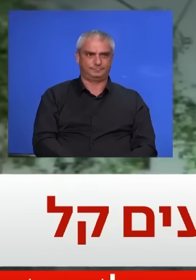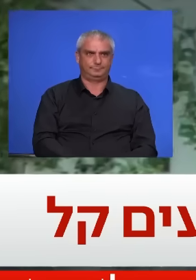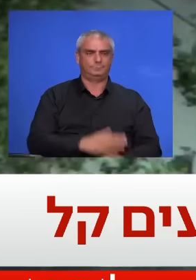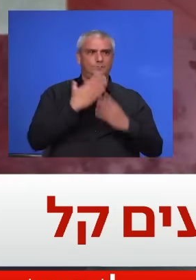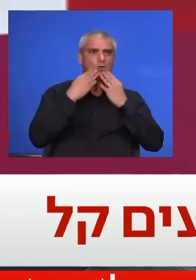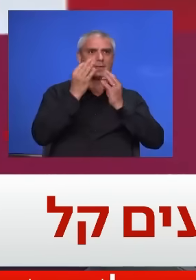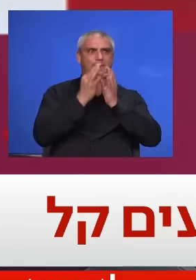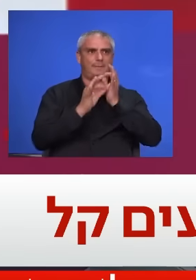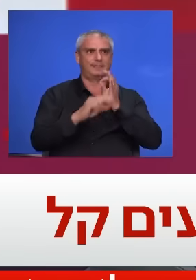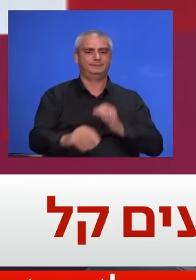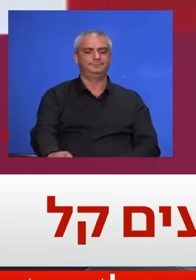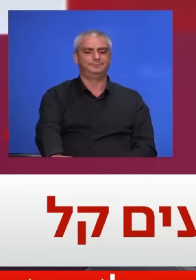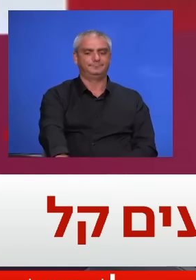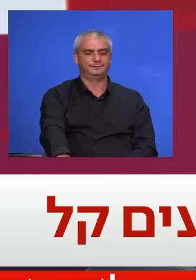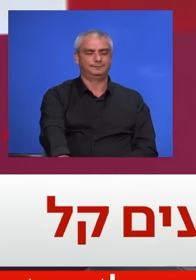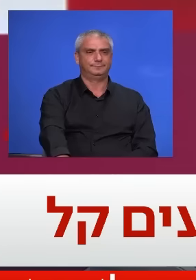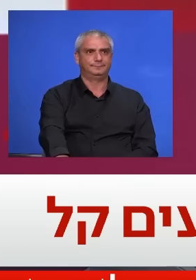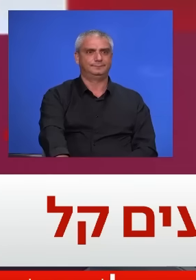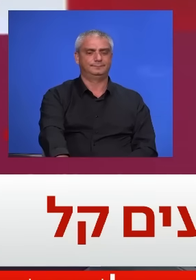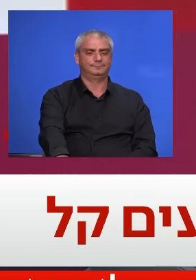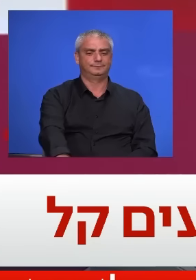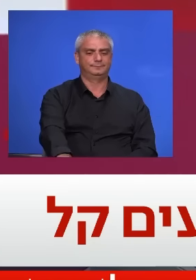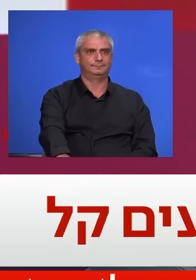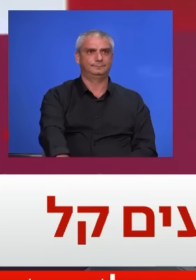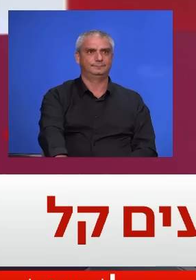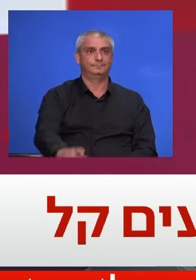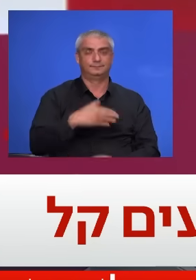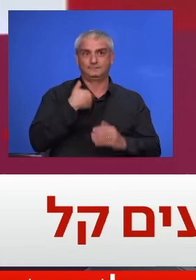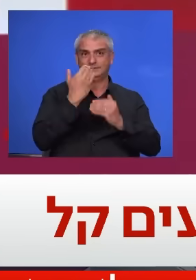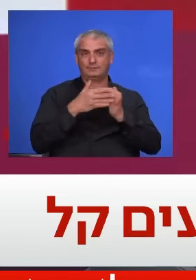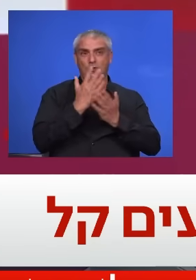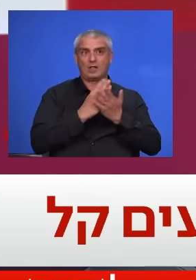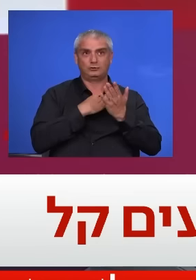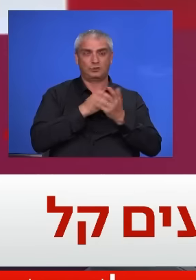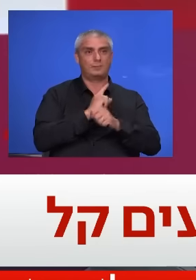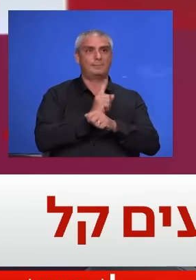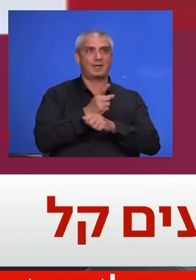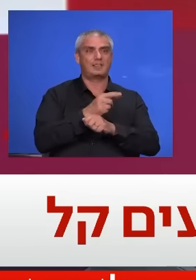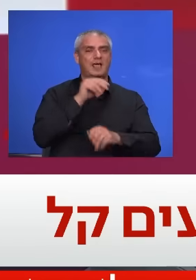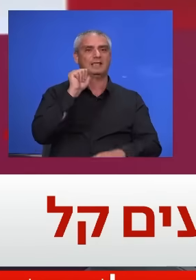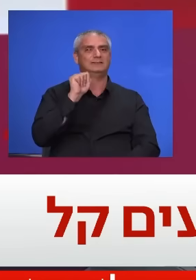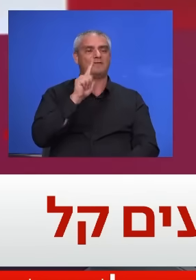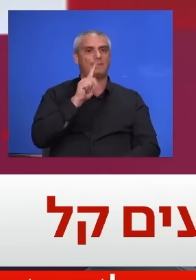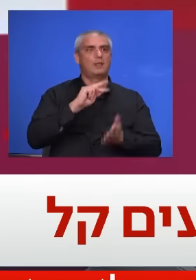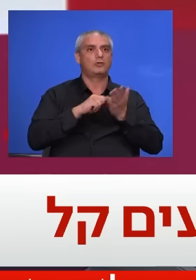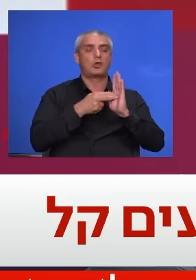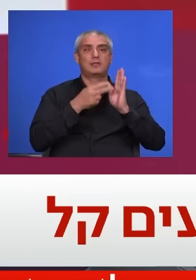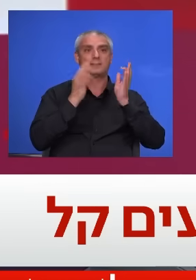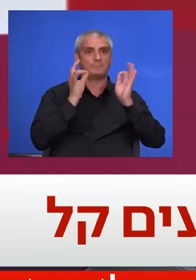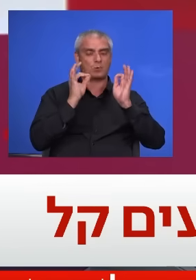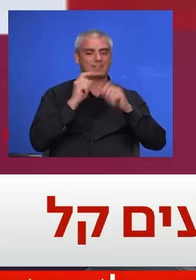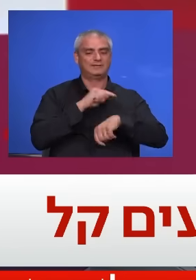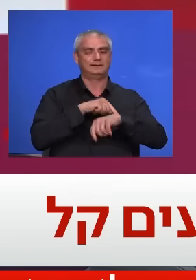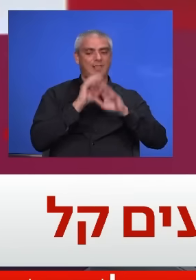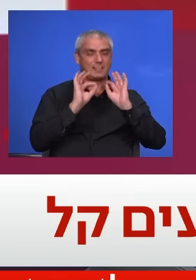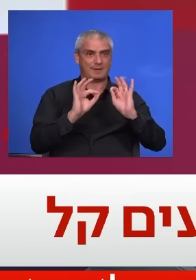והדיווח משם. זהו, אנחנו סיימנו כאן את חלקנו, מיד יהיה כאן אסף ליברמן עם תוכנית מיוחדת של זמן אמת. קודם